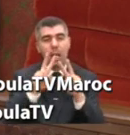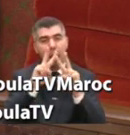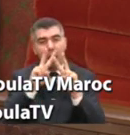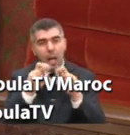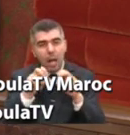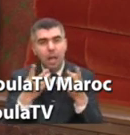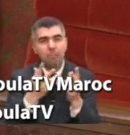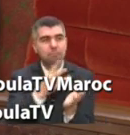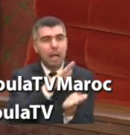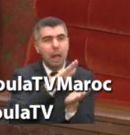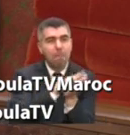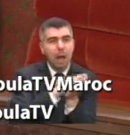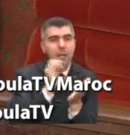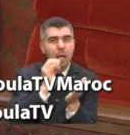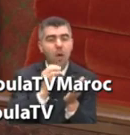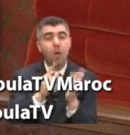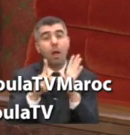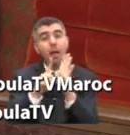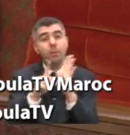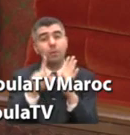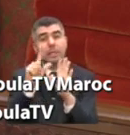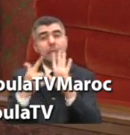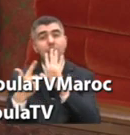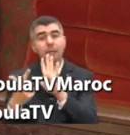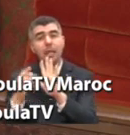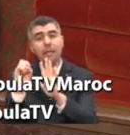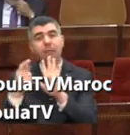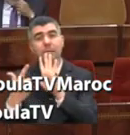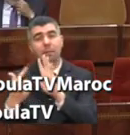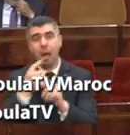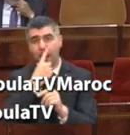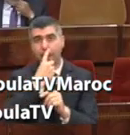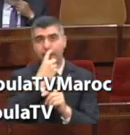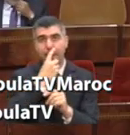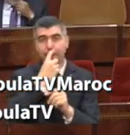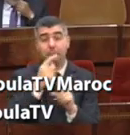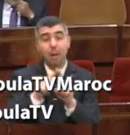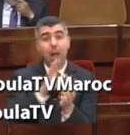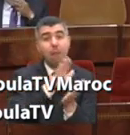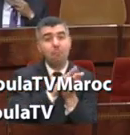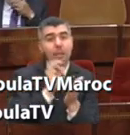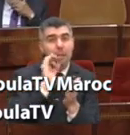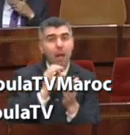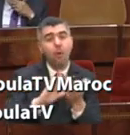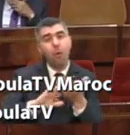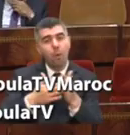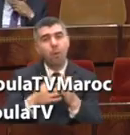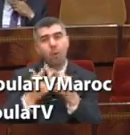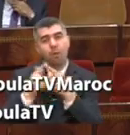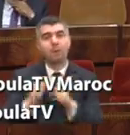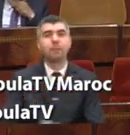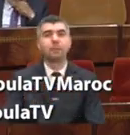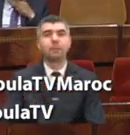المخزون الاحتياطي بحكم القانون 1704، ولكن كذلك القانون ديال المراقبة ديال المخزون الاحتياطي أو القانون الخاص بالمخزون